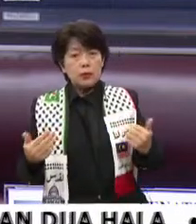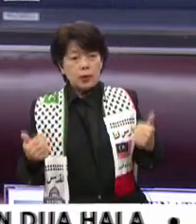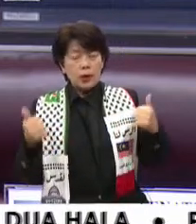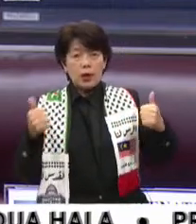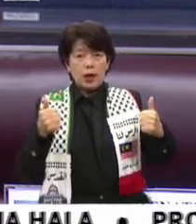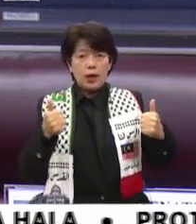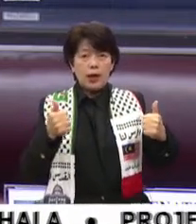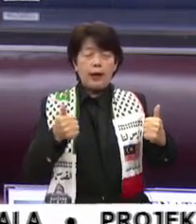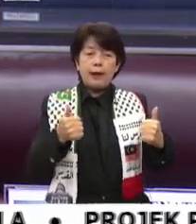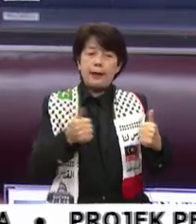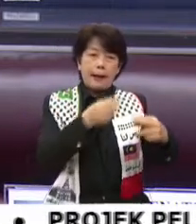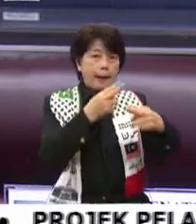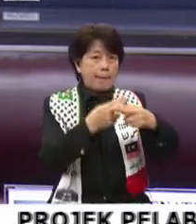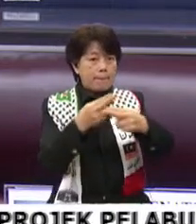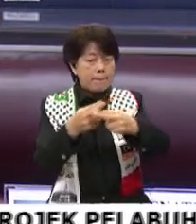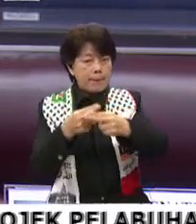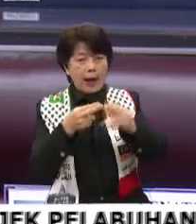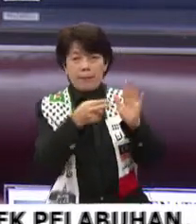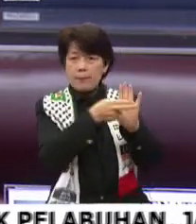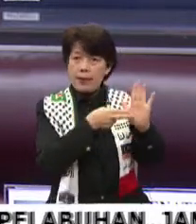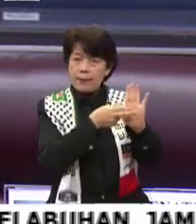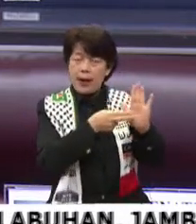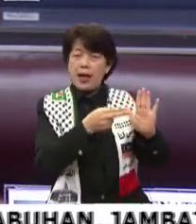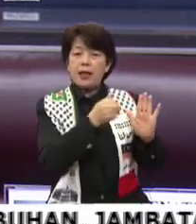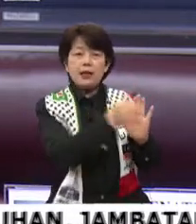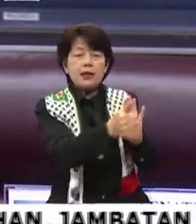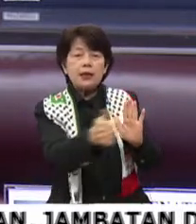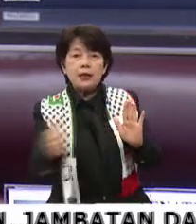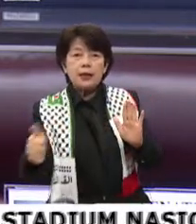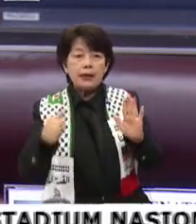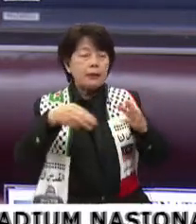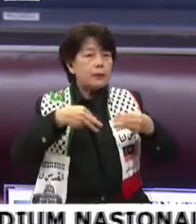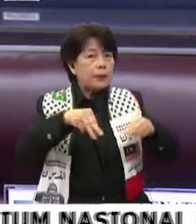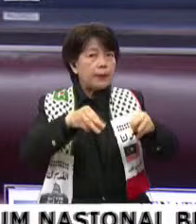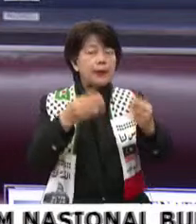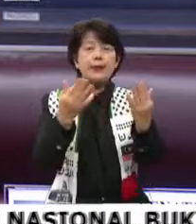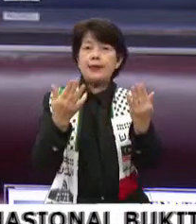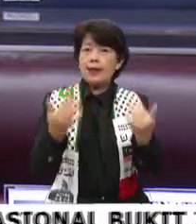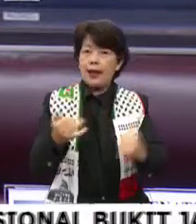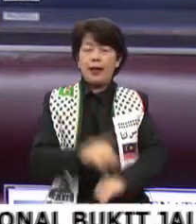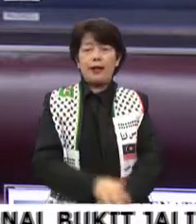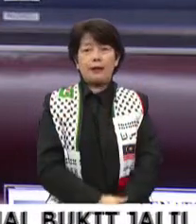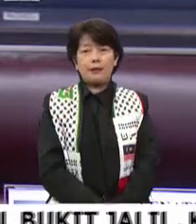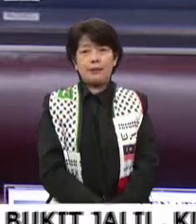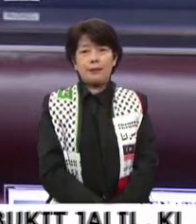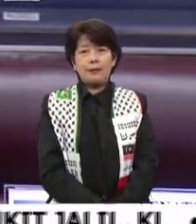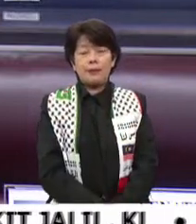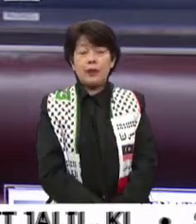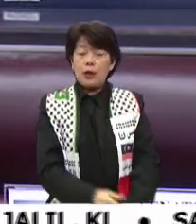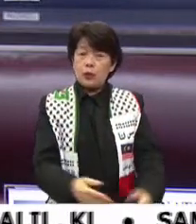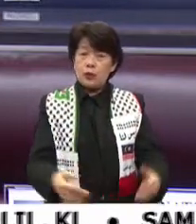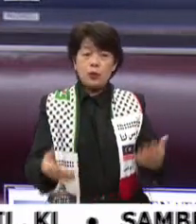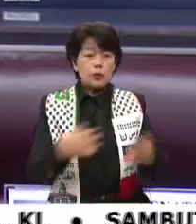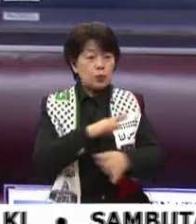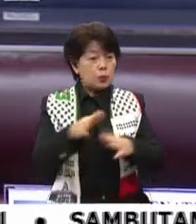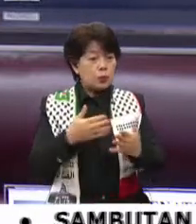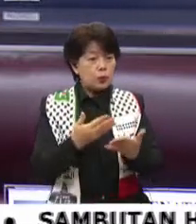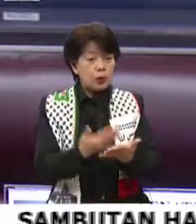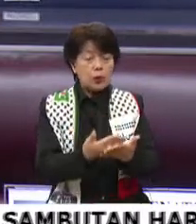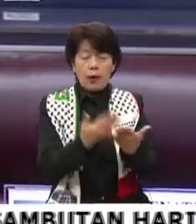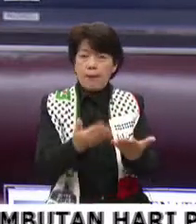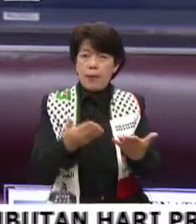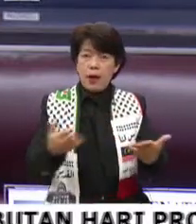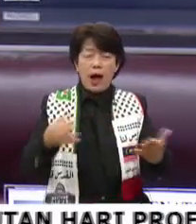jenama tersendiri sudah Mulah dijual di Pasar Raya sekarang hasil produk adalah seperti